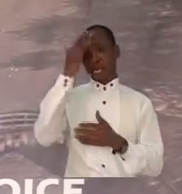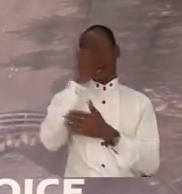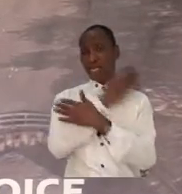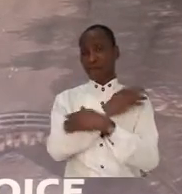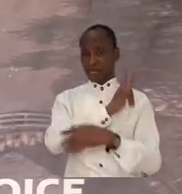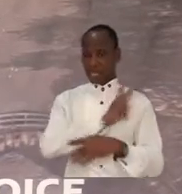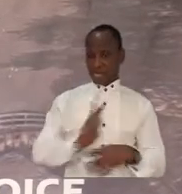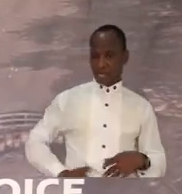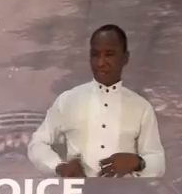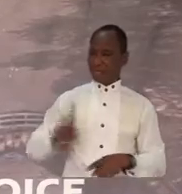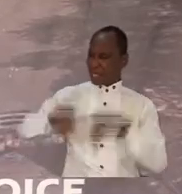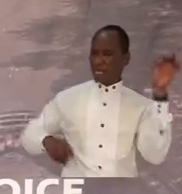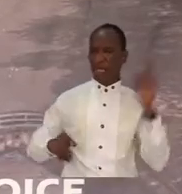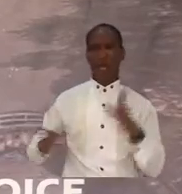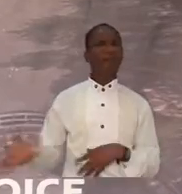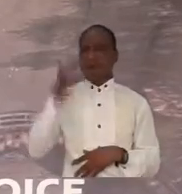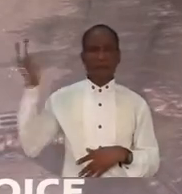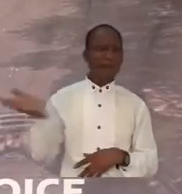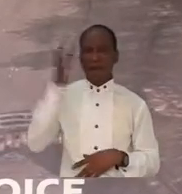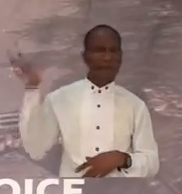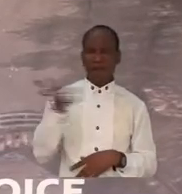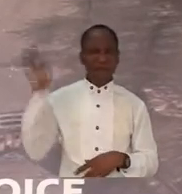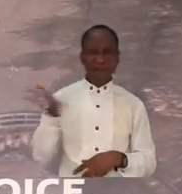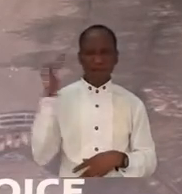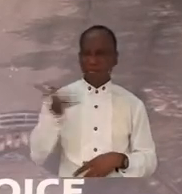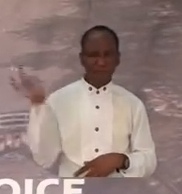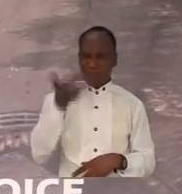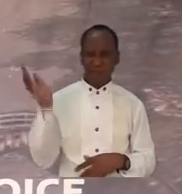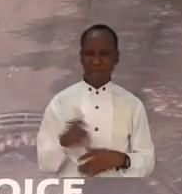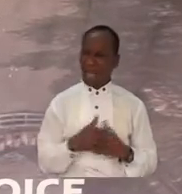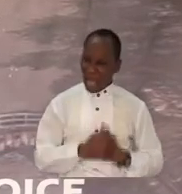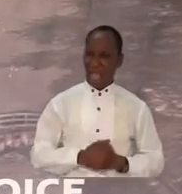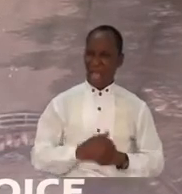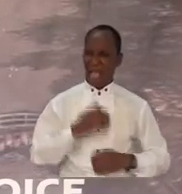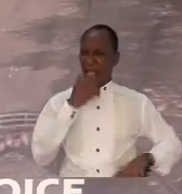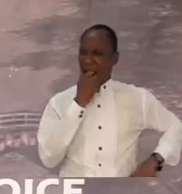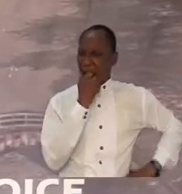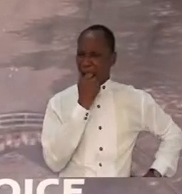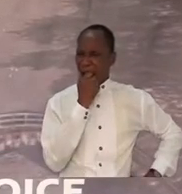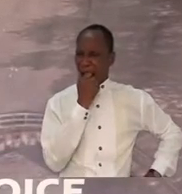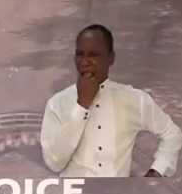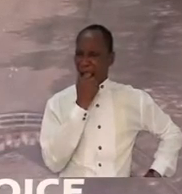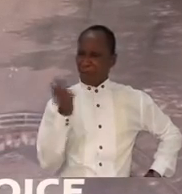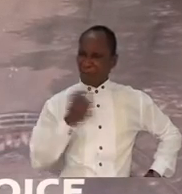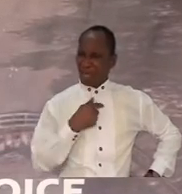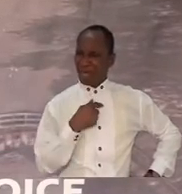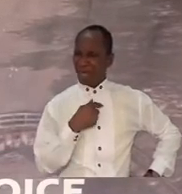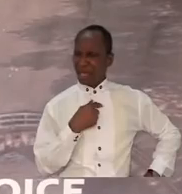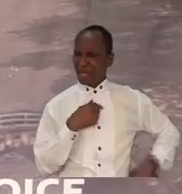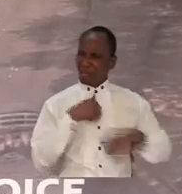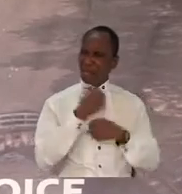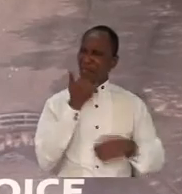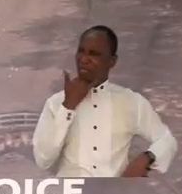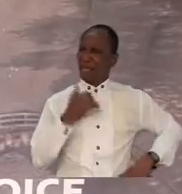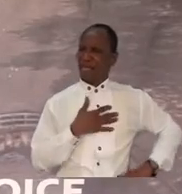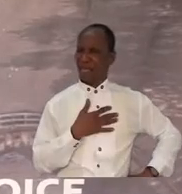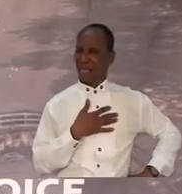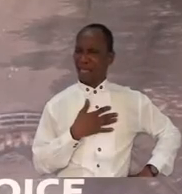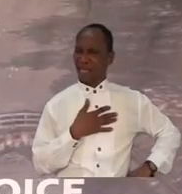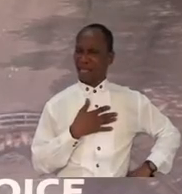kra afefele no ti won se ah je mfun so kra na maye ah Israel fu omu asum ye